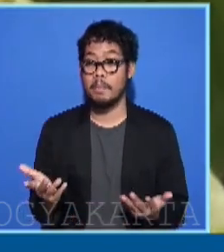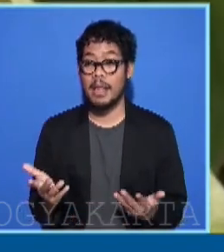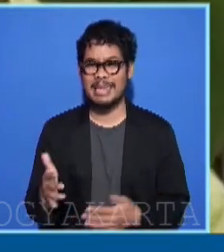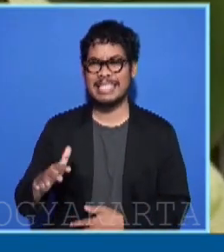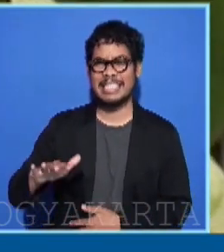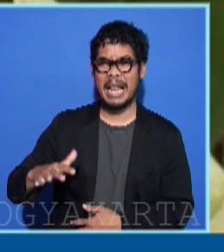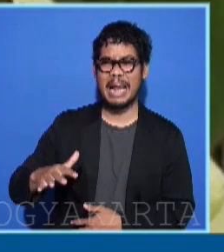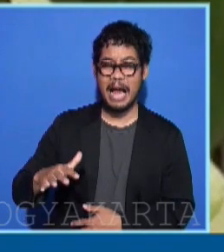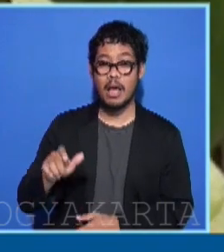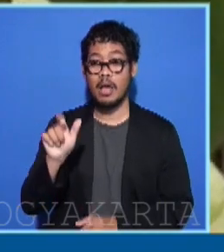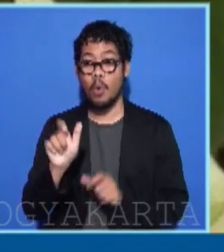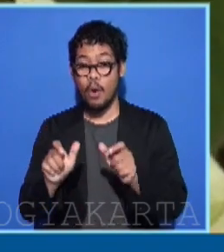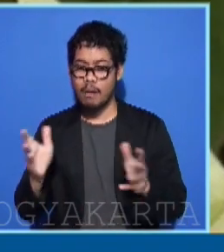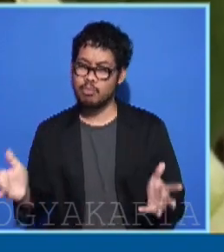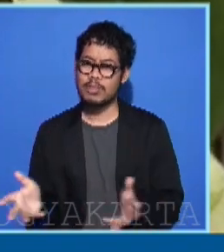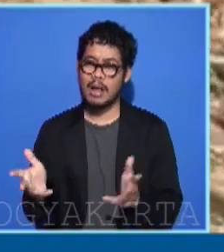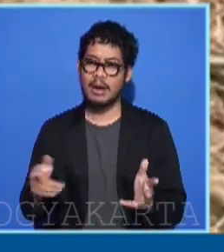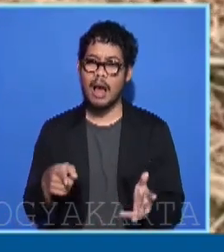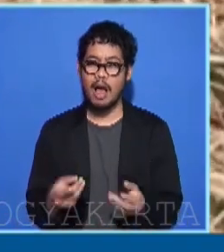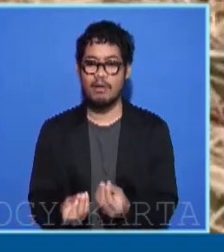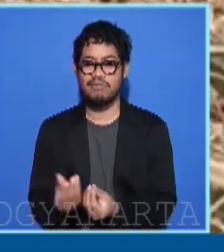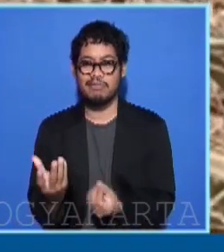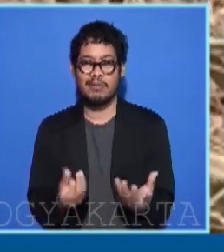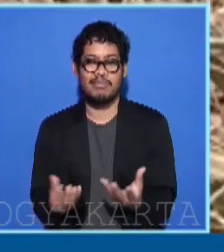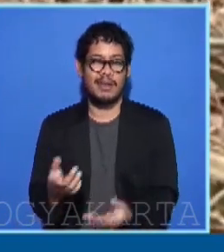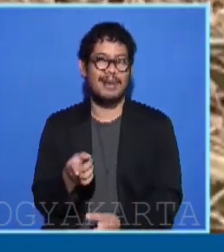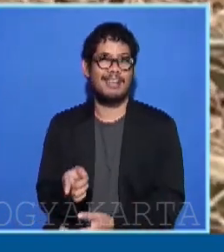budida Lan namung tuwuh mekaten kemawon ing